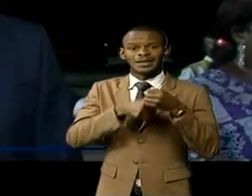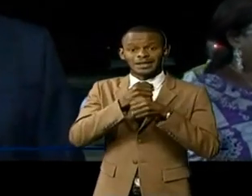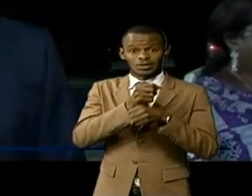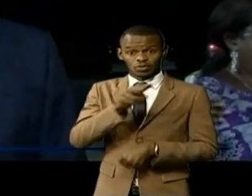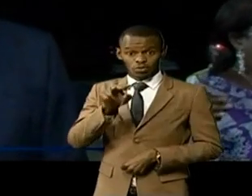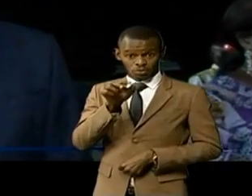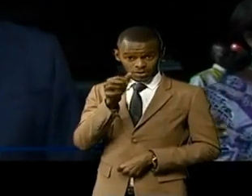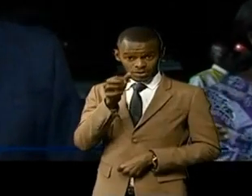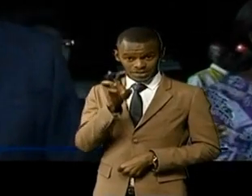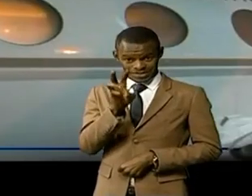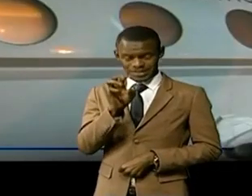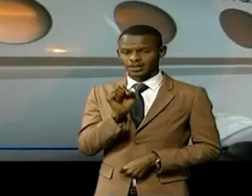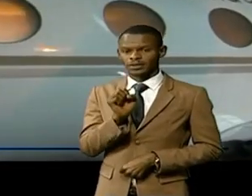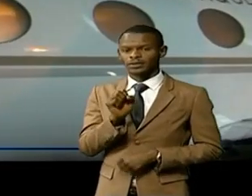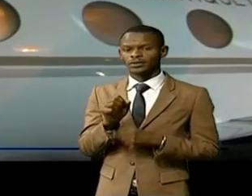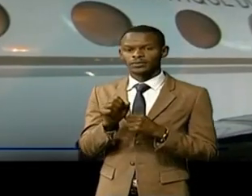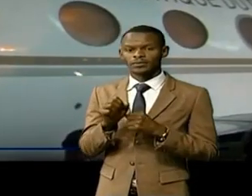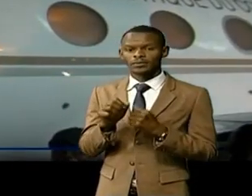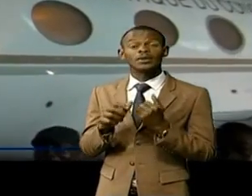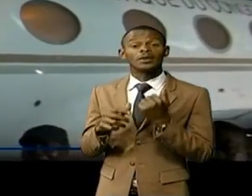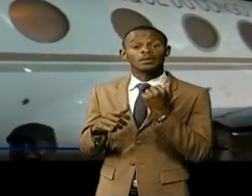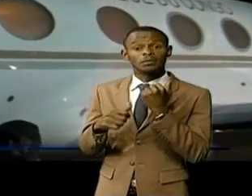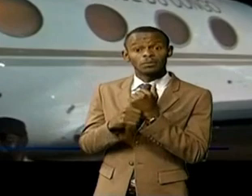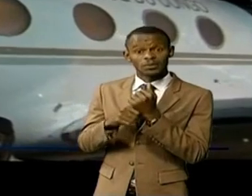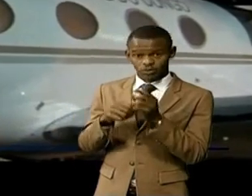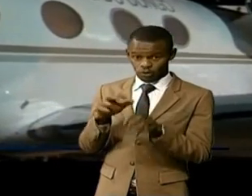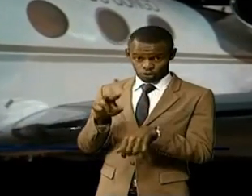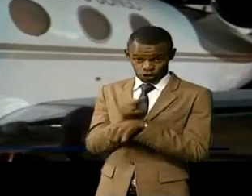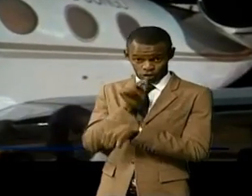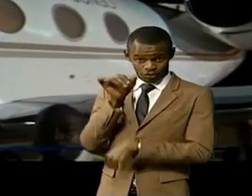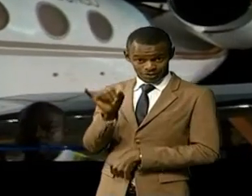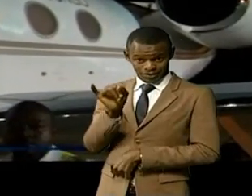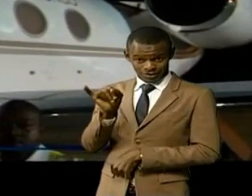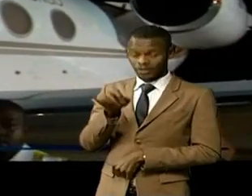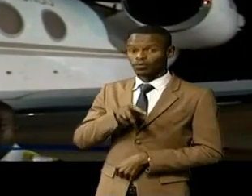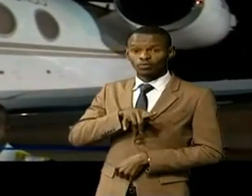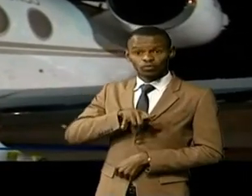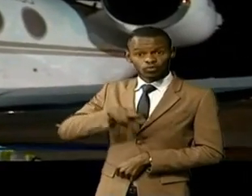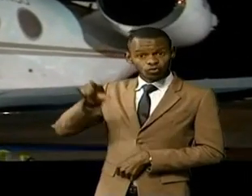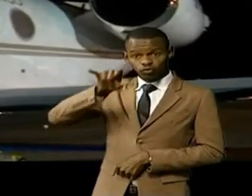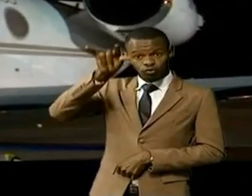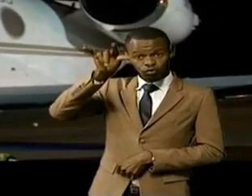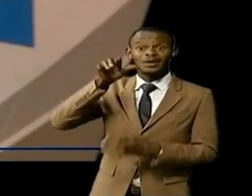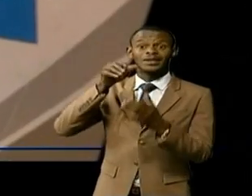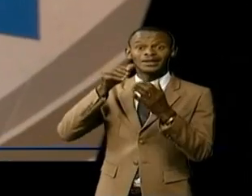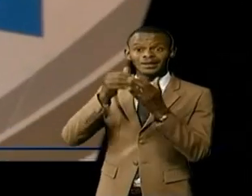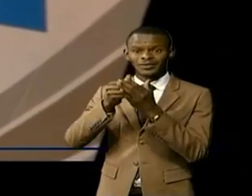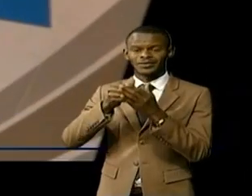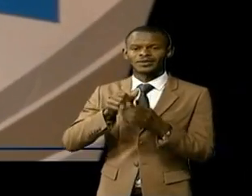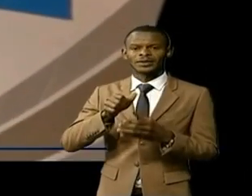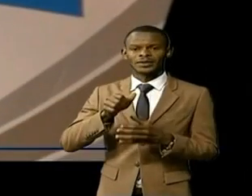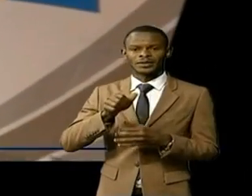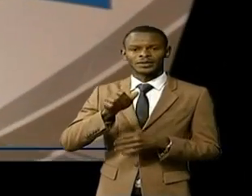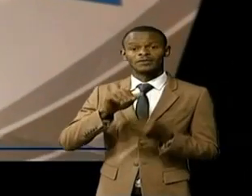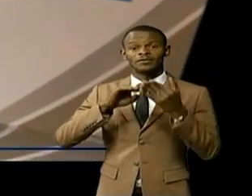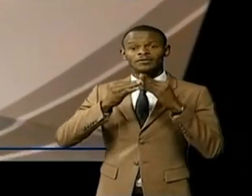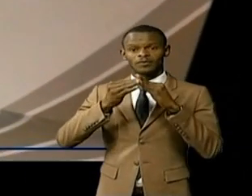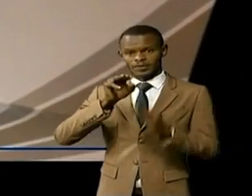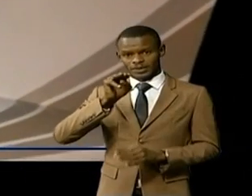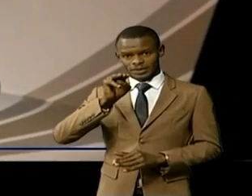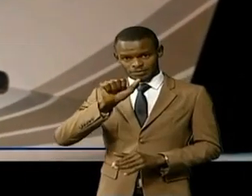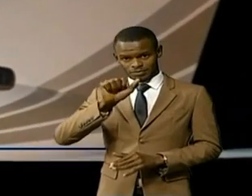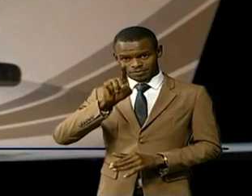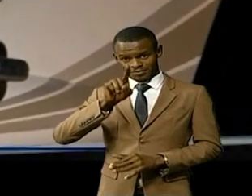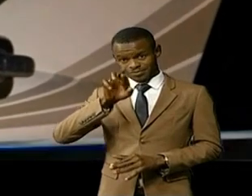présidentiel, envoie pour entretien l'avion à Madrid dans un centre de maintenance agréé de l'OACI. Très sollicité et non